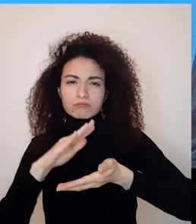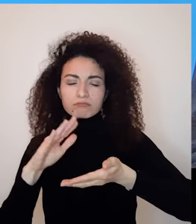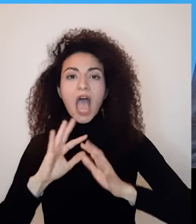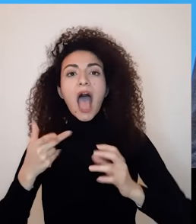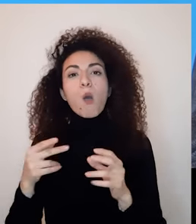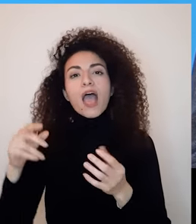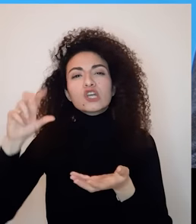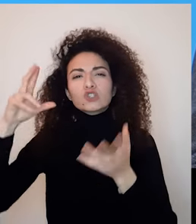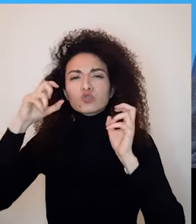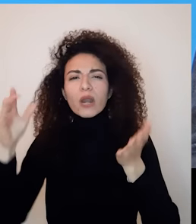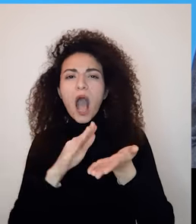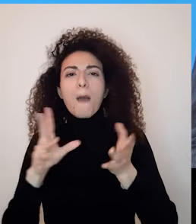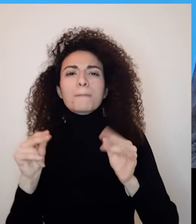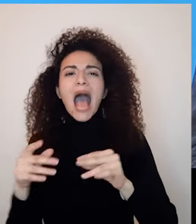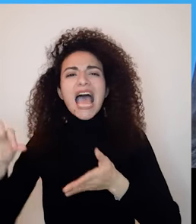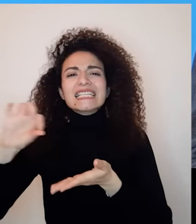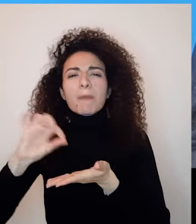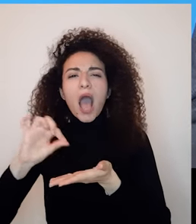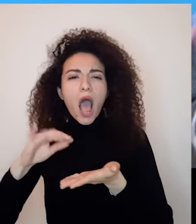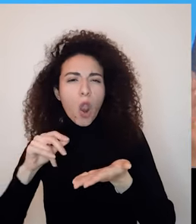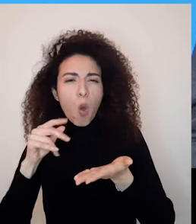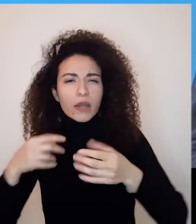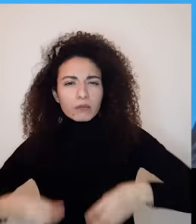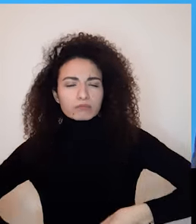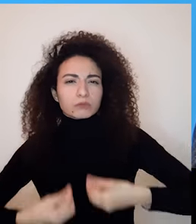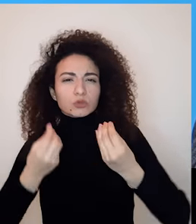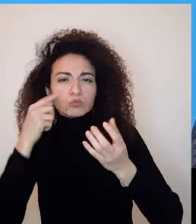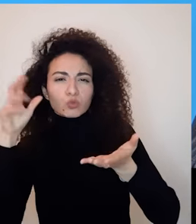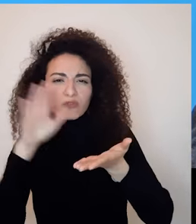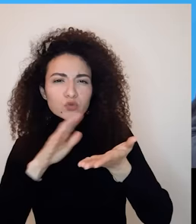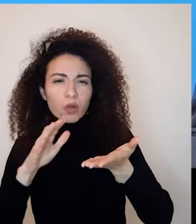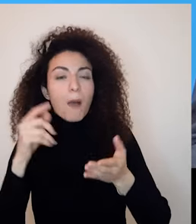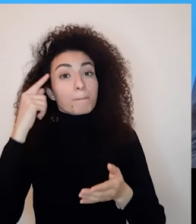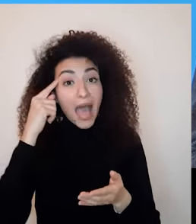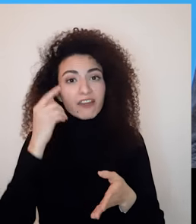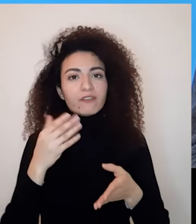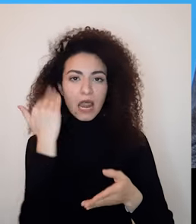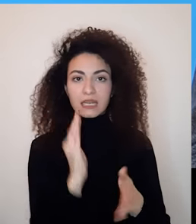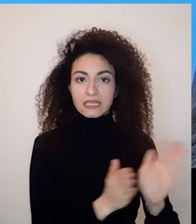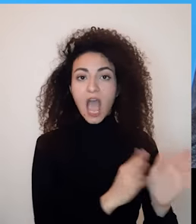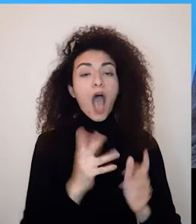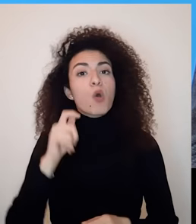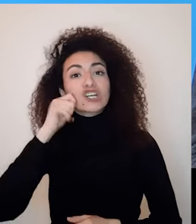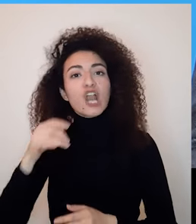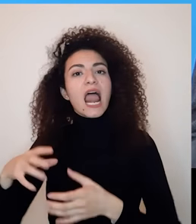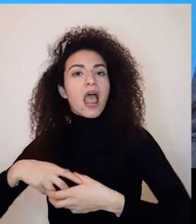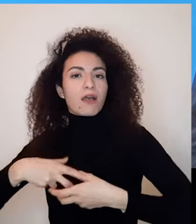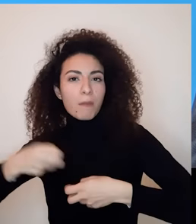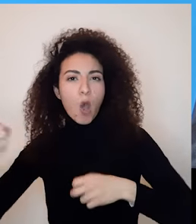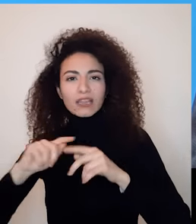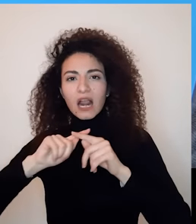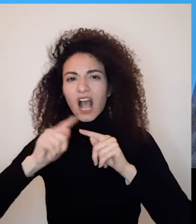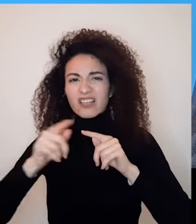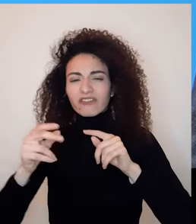أشعة الموجات الفوق الصوتية، أشعة بالصبغة للتأكد من سلامة الأنابيب أو قنوات الفالوب للزوجة،